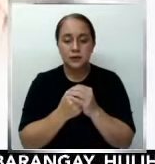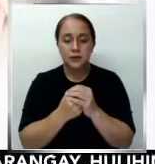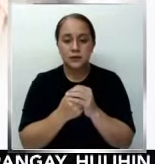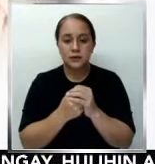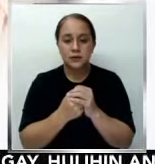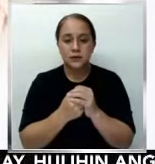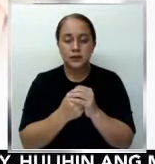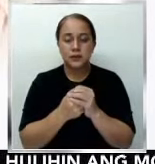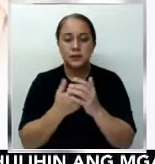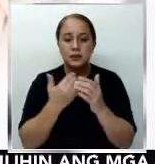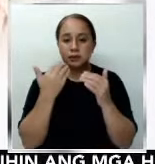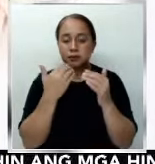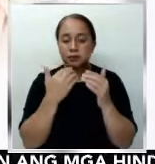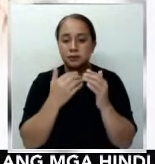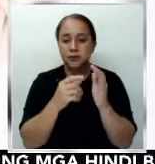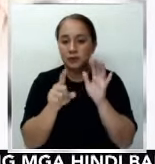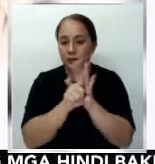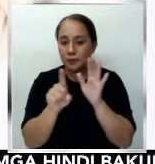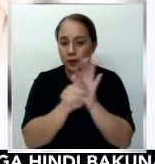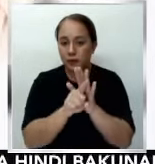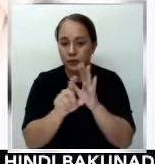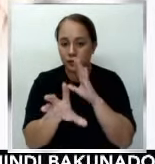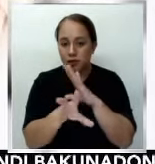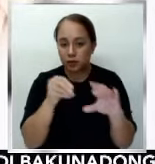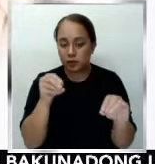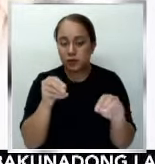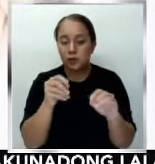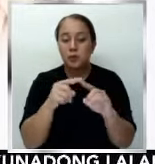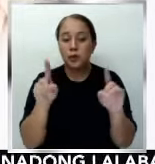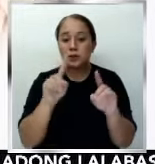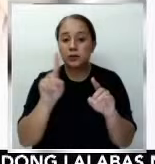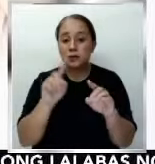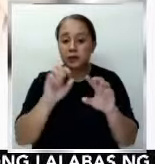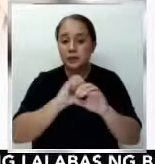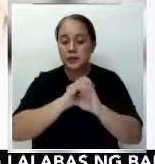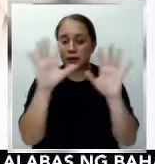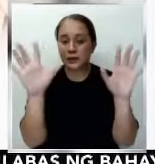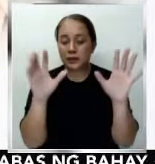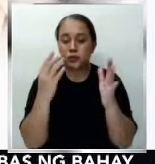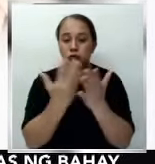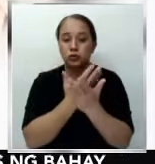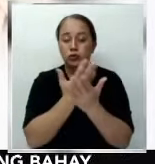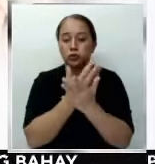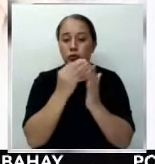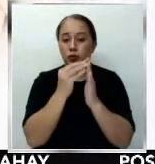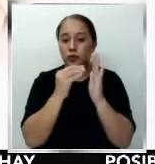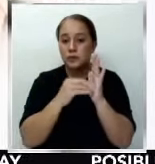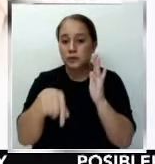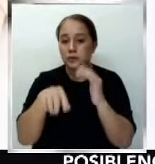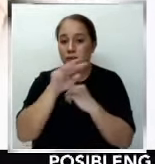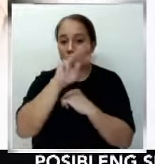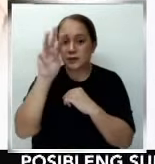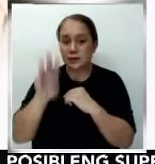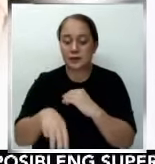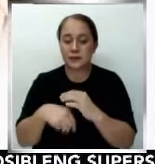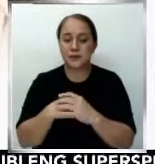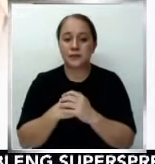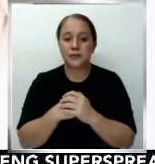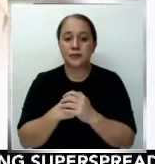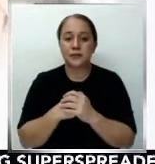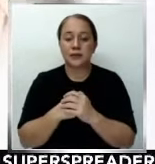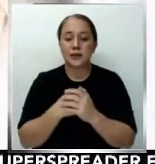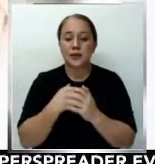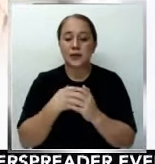nag-prohibit na lumabas ka. Ang malinaw lang, yung bagong ordinansa sa Metro Manila, pag Alert Level